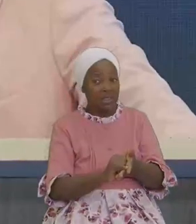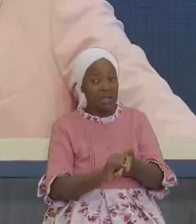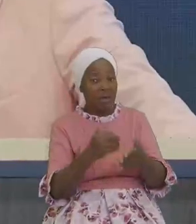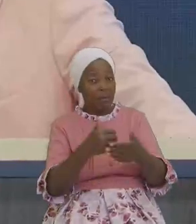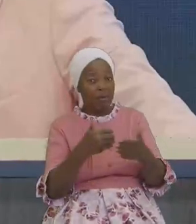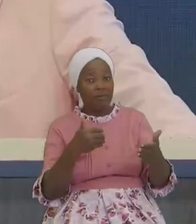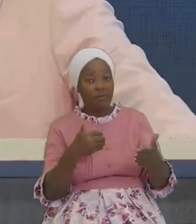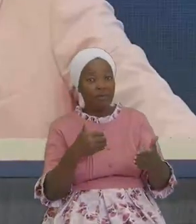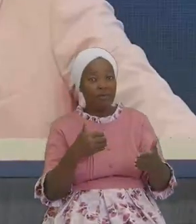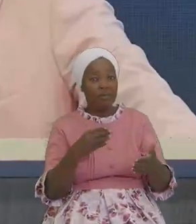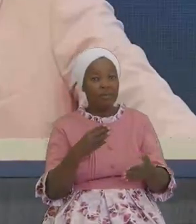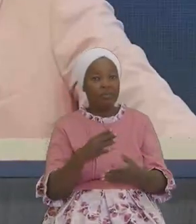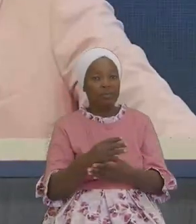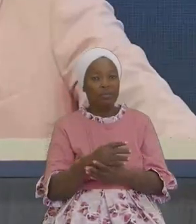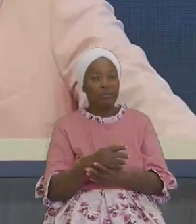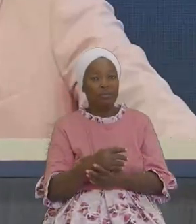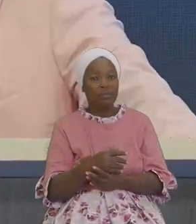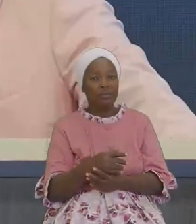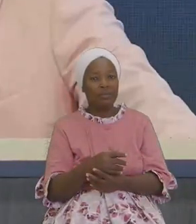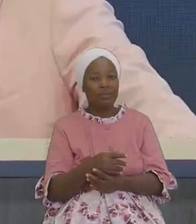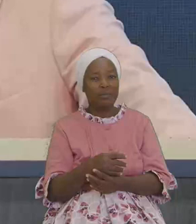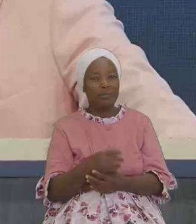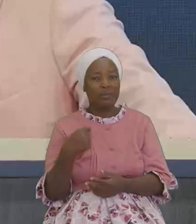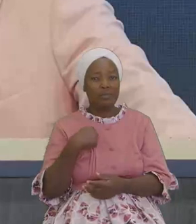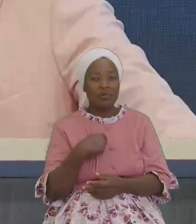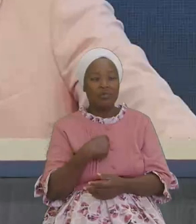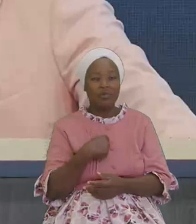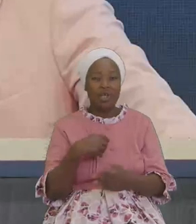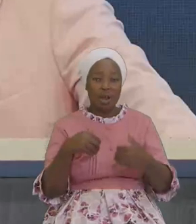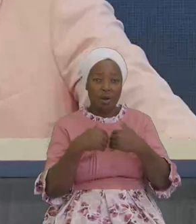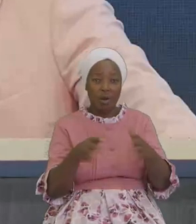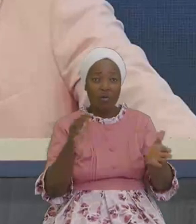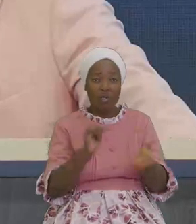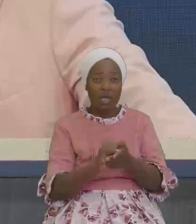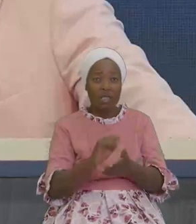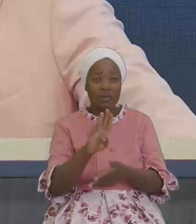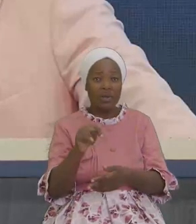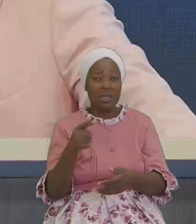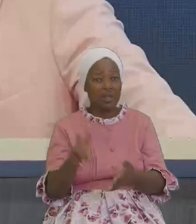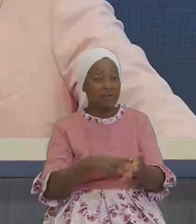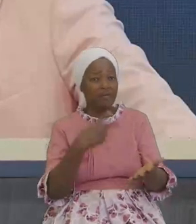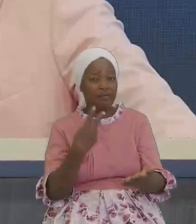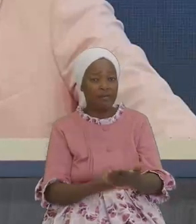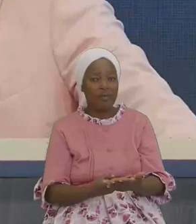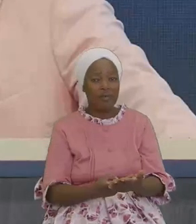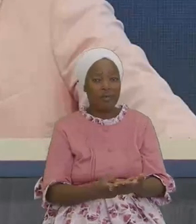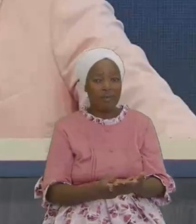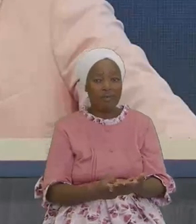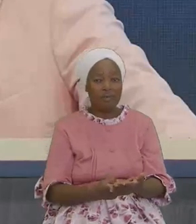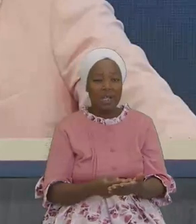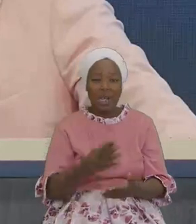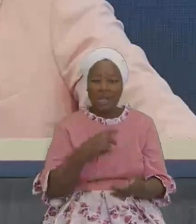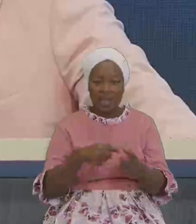Nous avons perdu par la chute. Mais maintenant, il nous invite et il